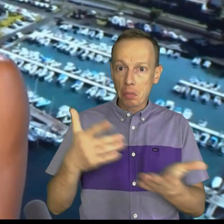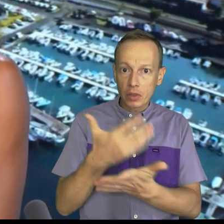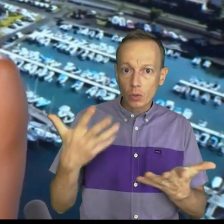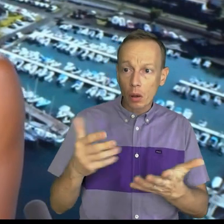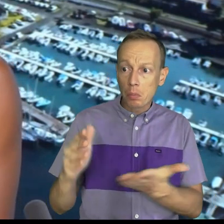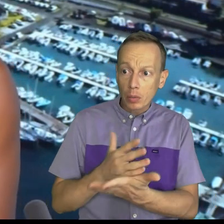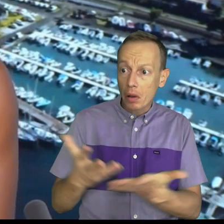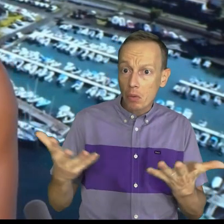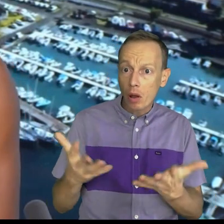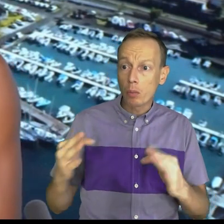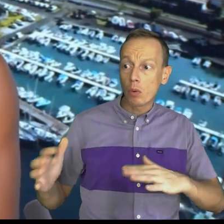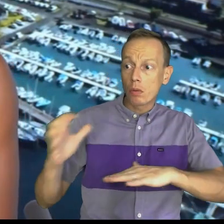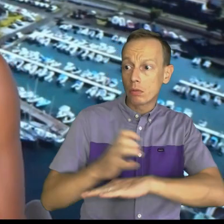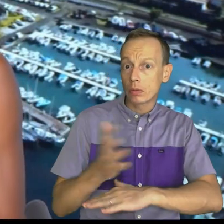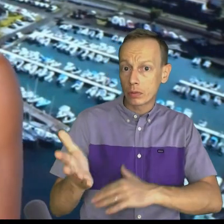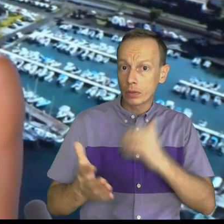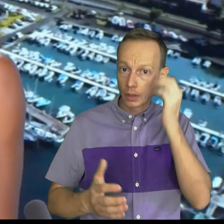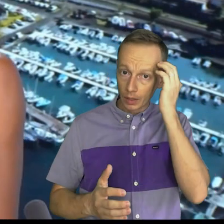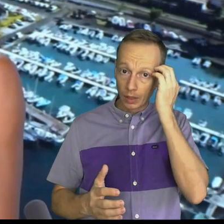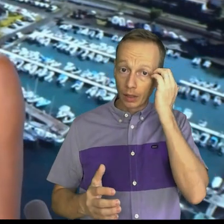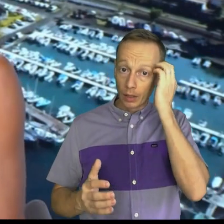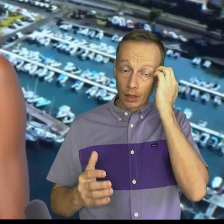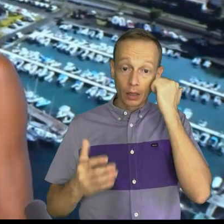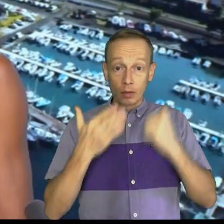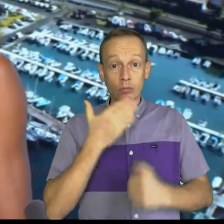Tavana, qu'est-ce qui se passe en ce moment ? Qu'est que vous préparez ?